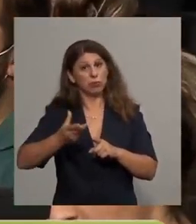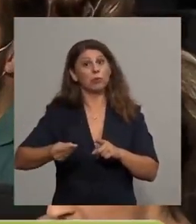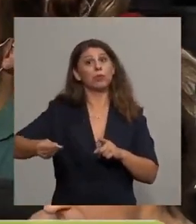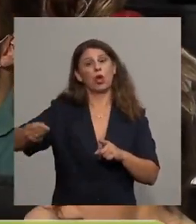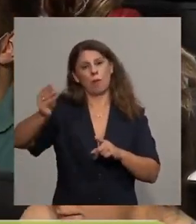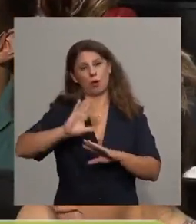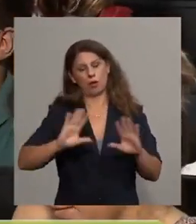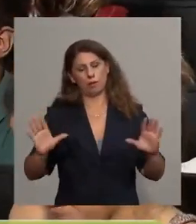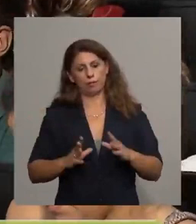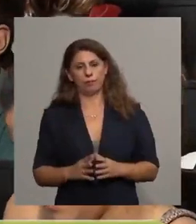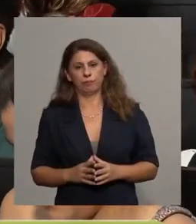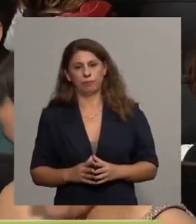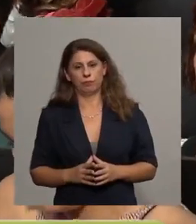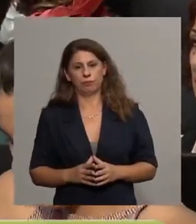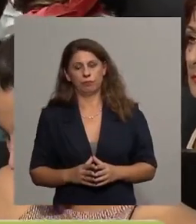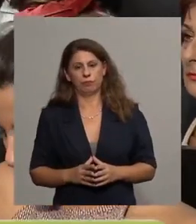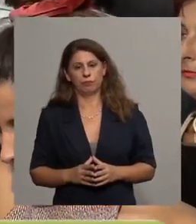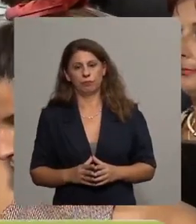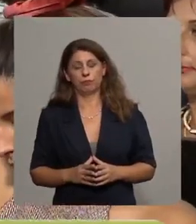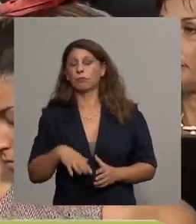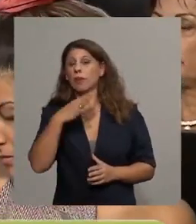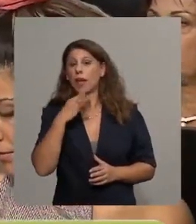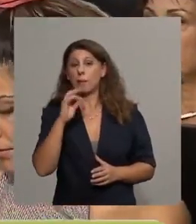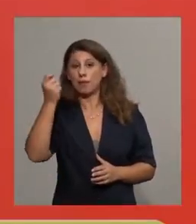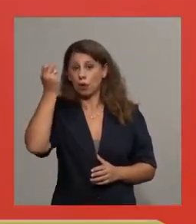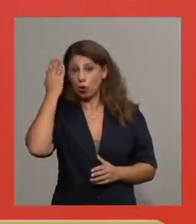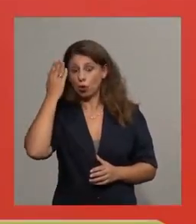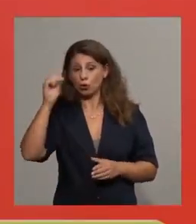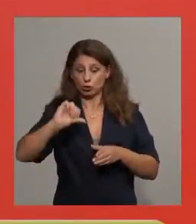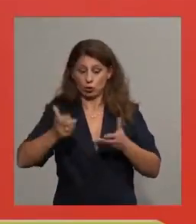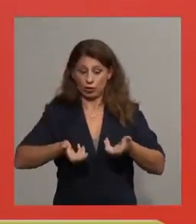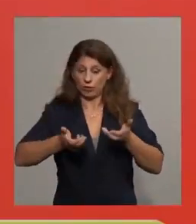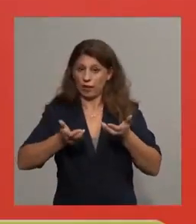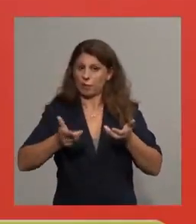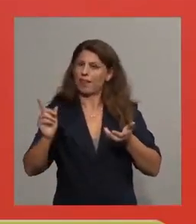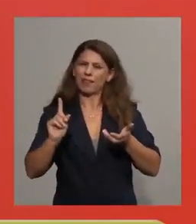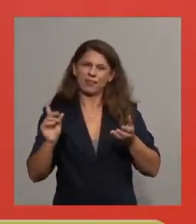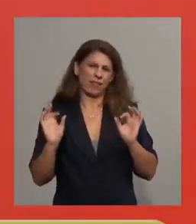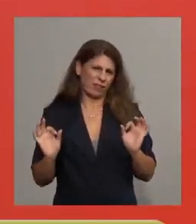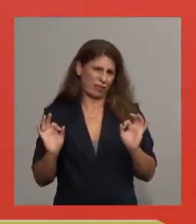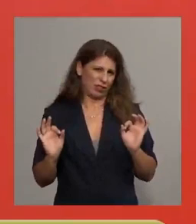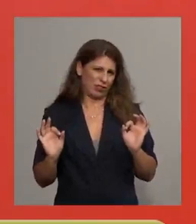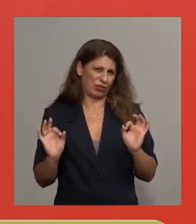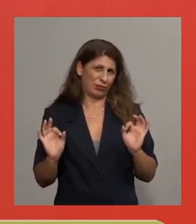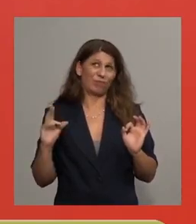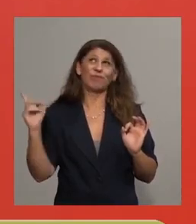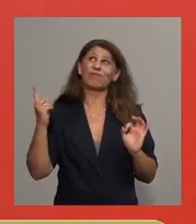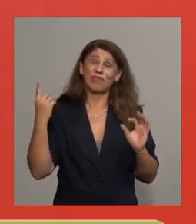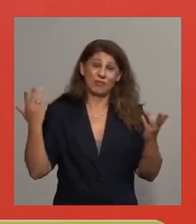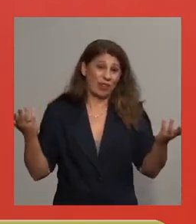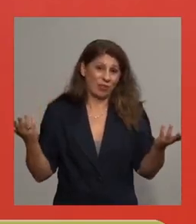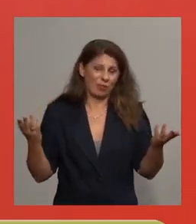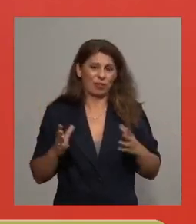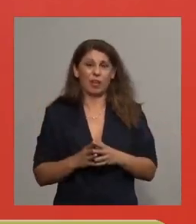πολλαπλάσια. Και επειδή οι τιμές της θέρμανσης δεν είναι φυσικό φαινόμενο, η